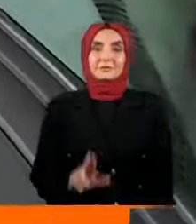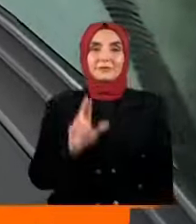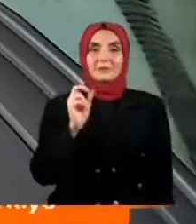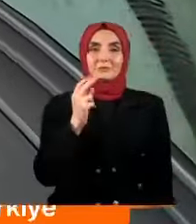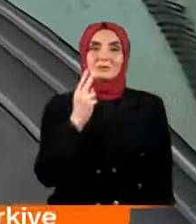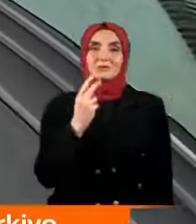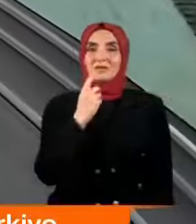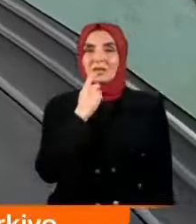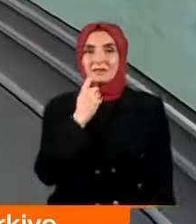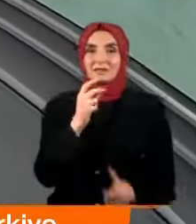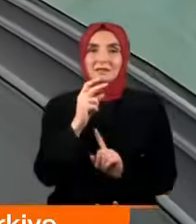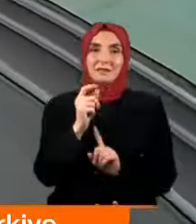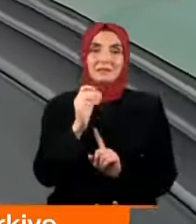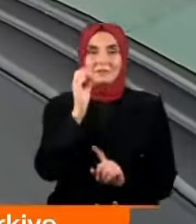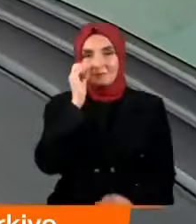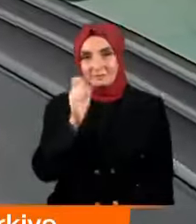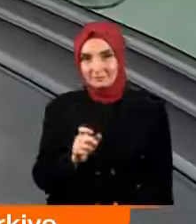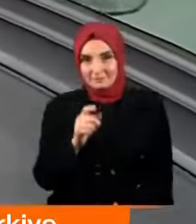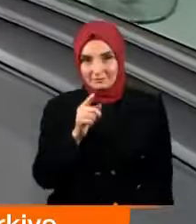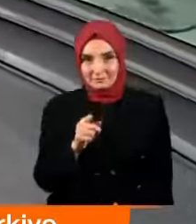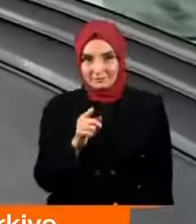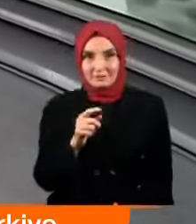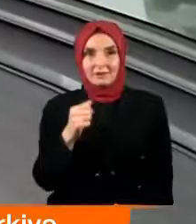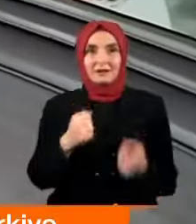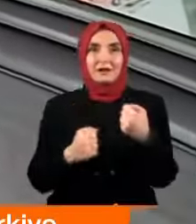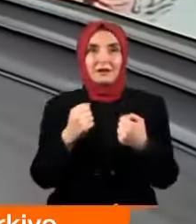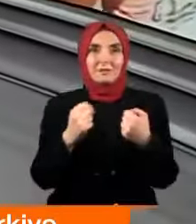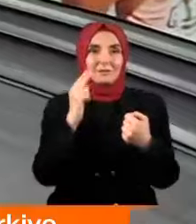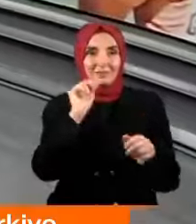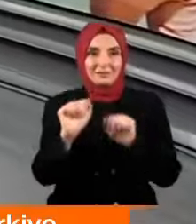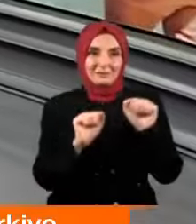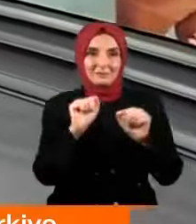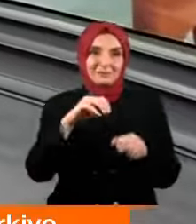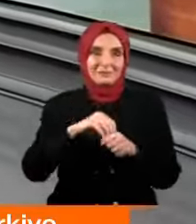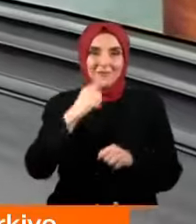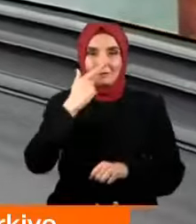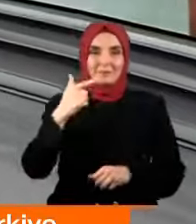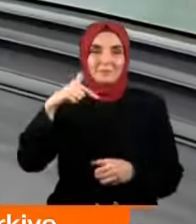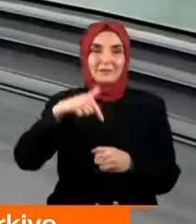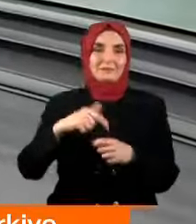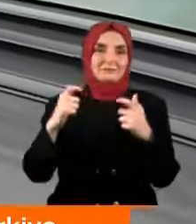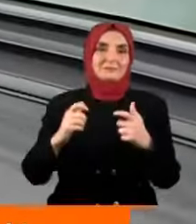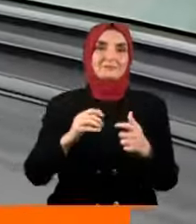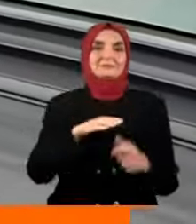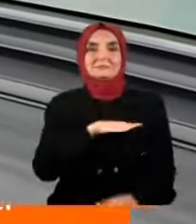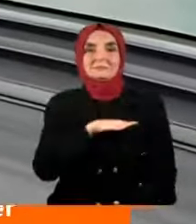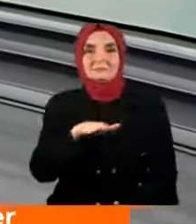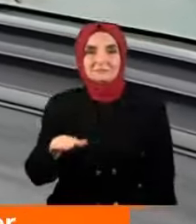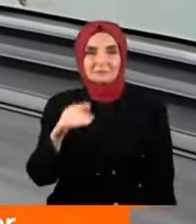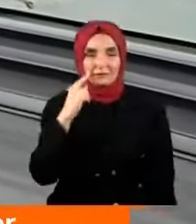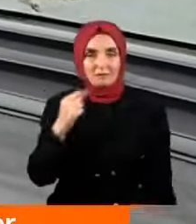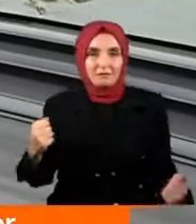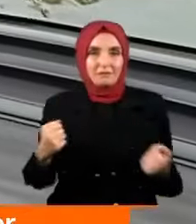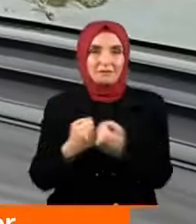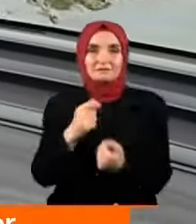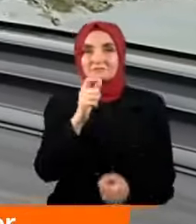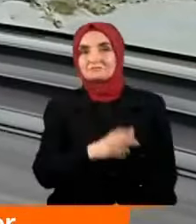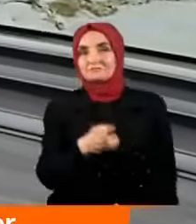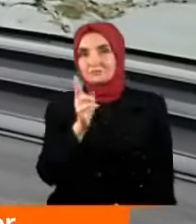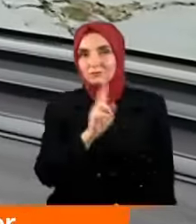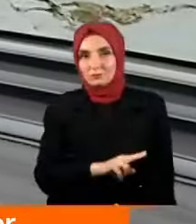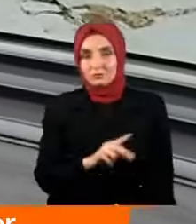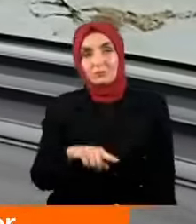72 yaşındaki İlya Bahar aracını yıkatmak için girdiği benzin istasyonunda korkunç bir kazaya kurban gitti. Onun ölümüne neden olan sürücü ise